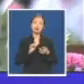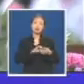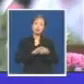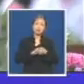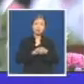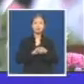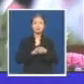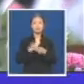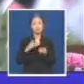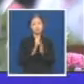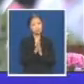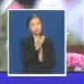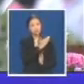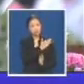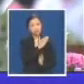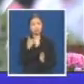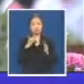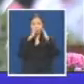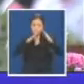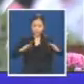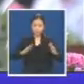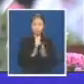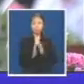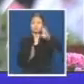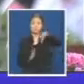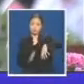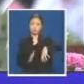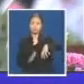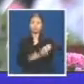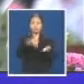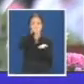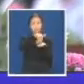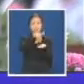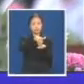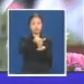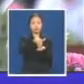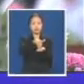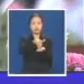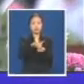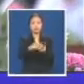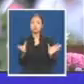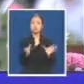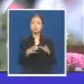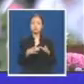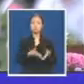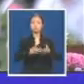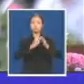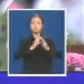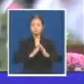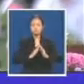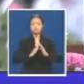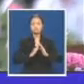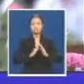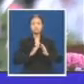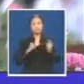ระสงฆ์โดยใช้วัดเป็นฐานในการจัดตั้งกลุ่มสัจจะสะสมทรัพย์ใช้กลุ่มสัจจะสะสม